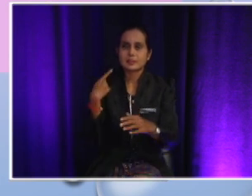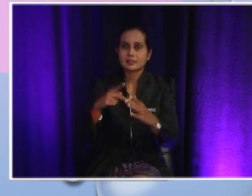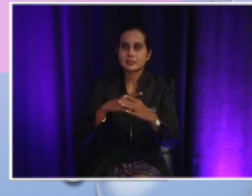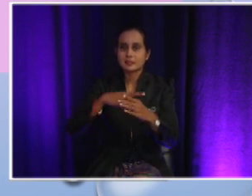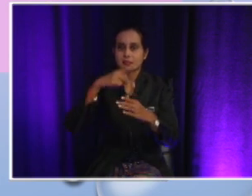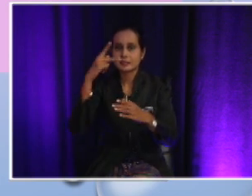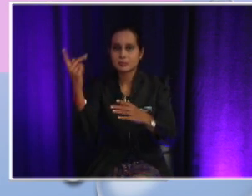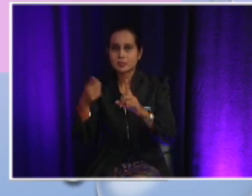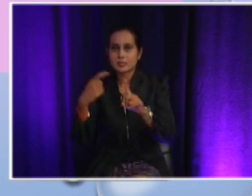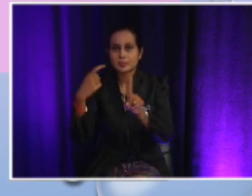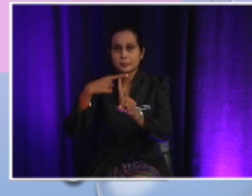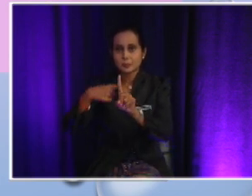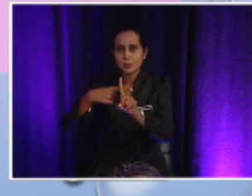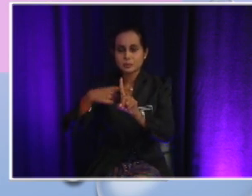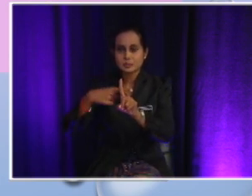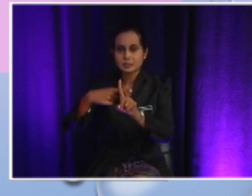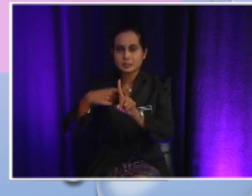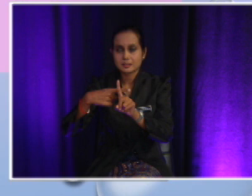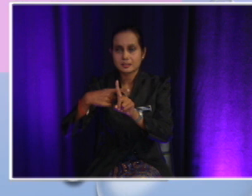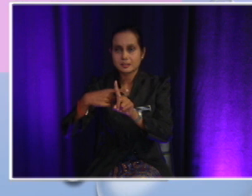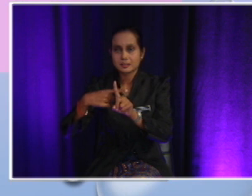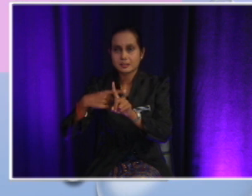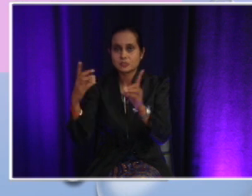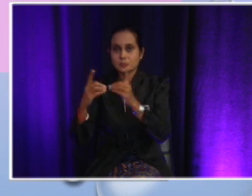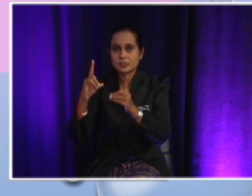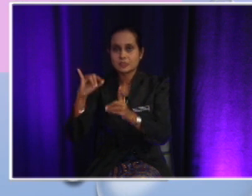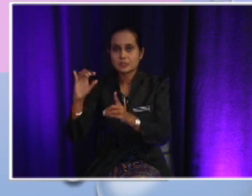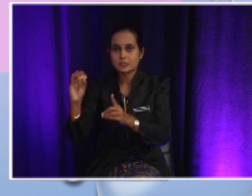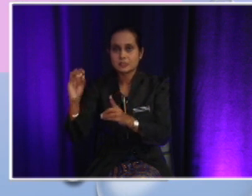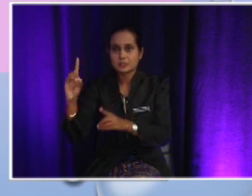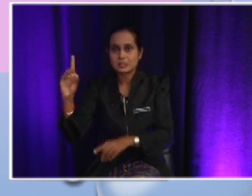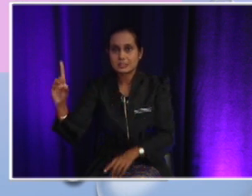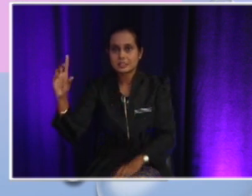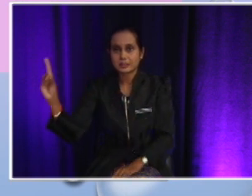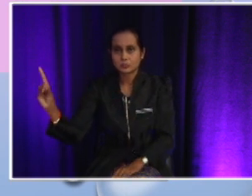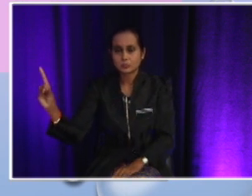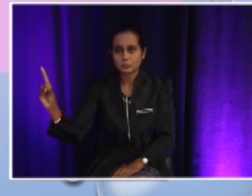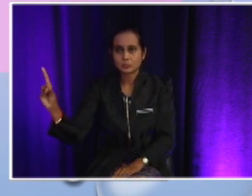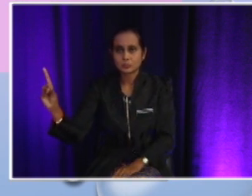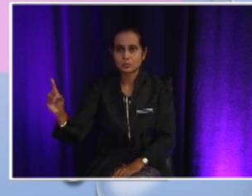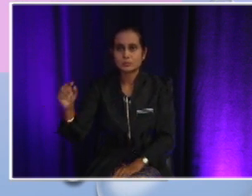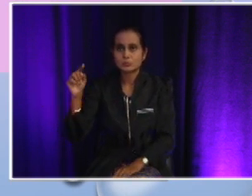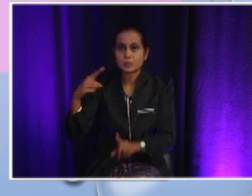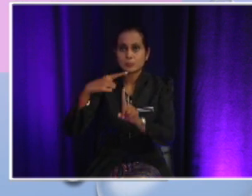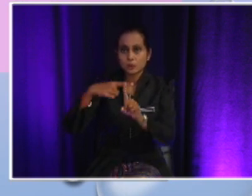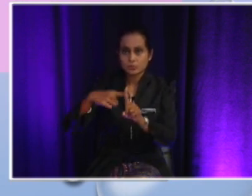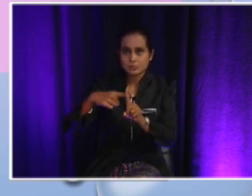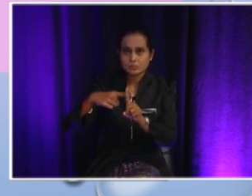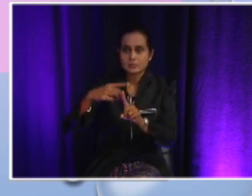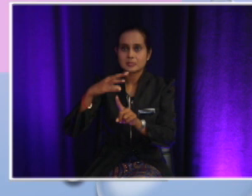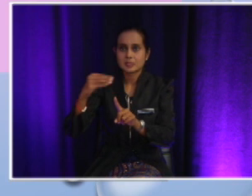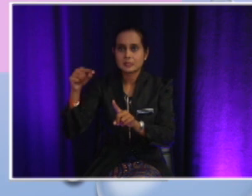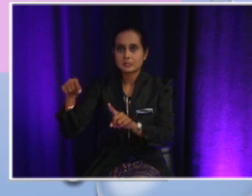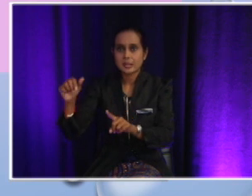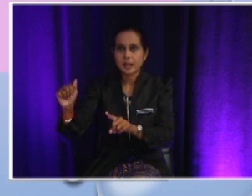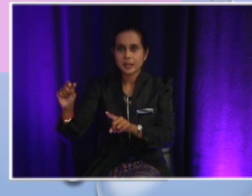punca positif ni, kita jumpa diod D1. Bila kita jumpa diod D1, ini positif, ini adalah anode. Anode kita